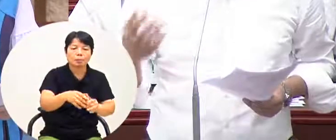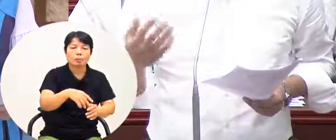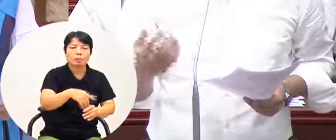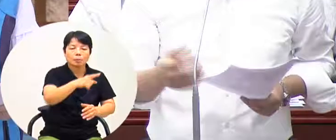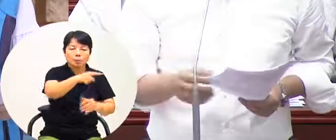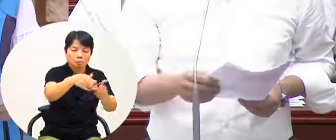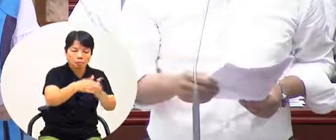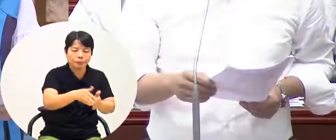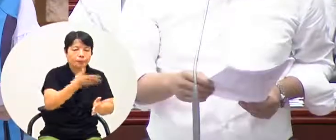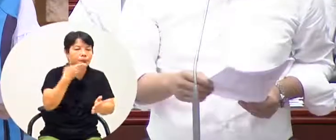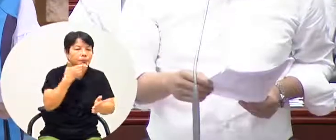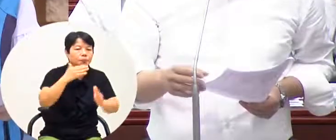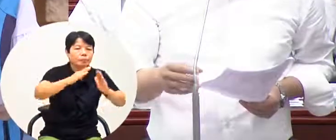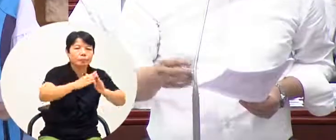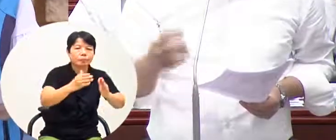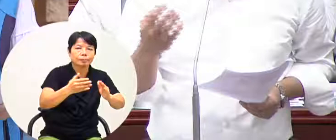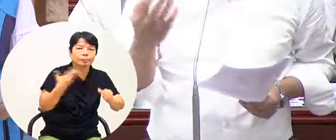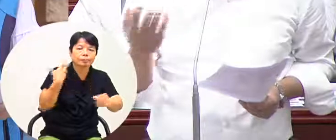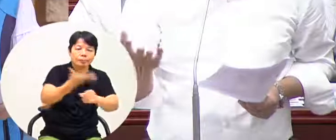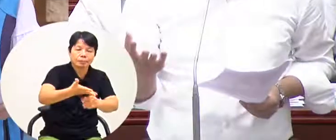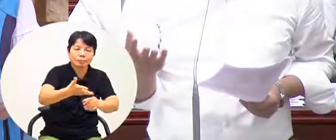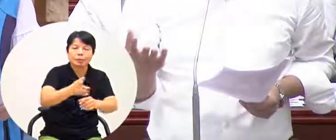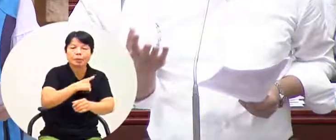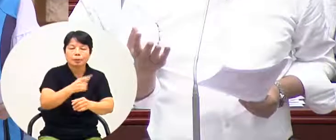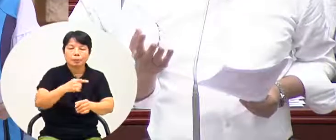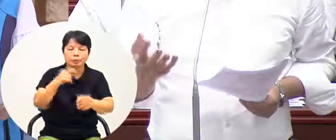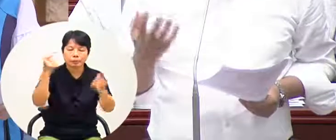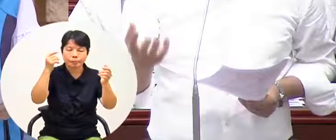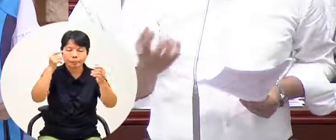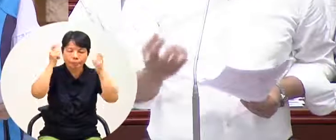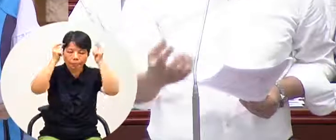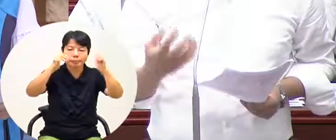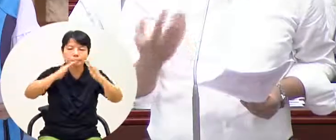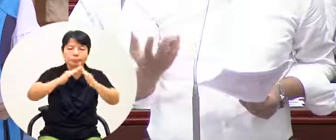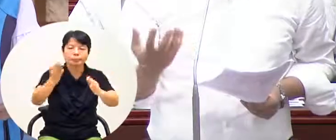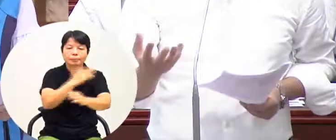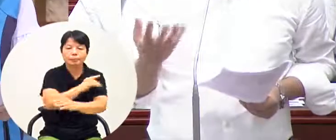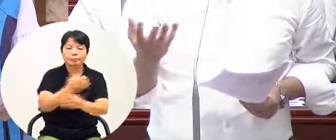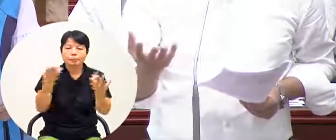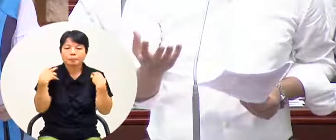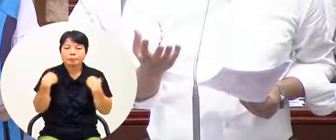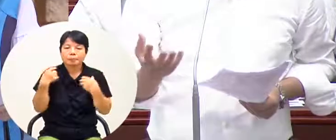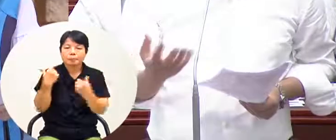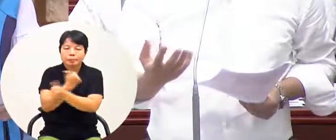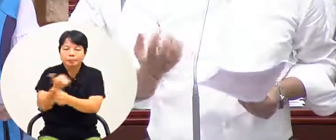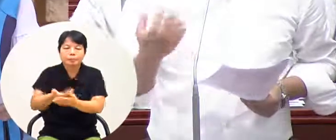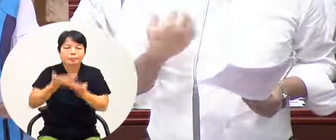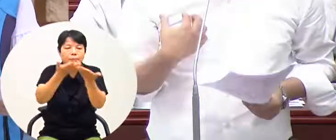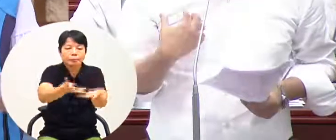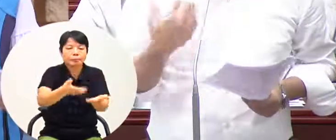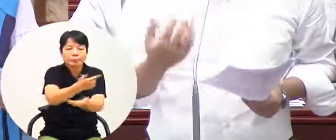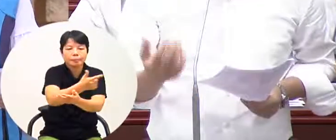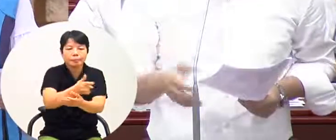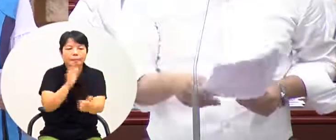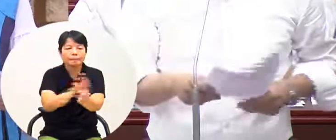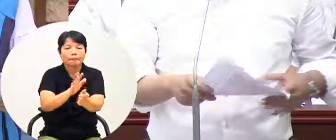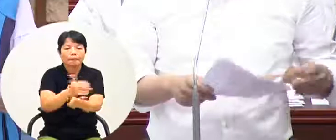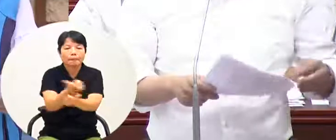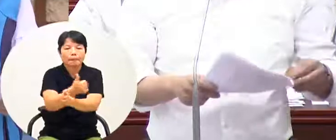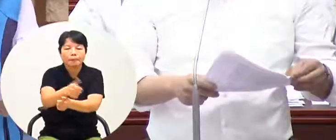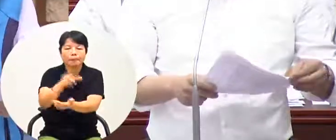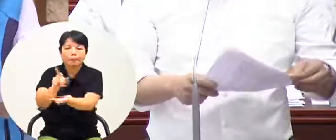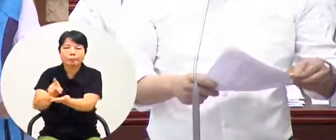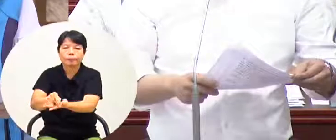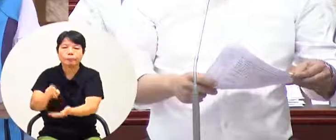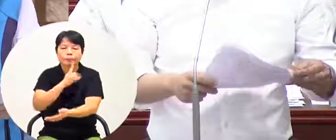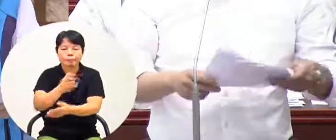金，提供给一些适当的优惠给这些房东，鼓励他们释出他们的房子，然后让政府来去提供给这些